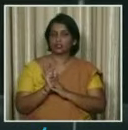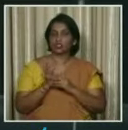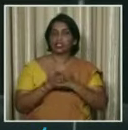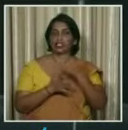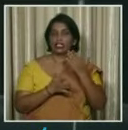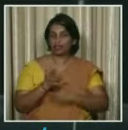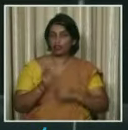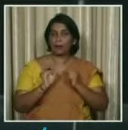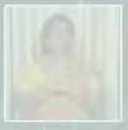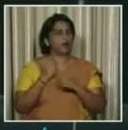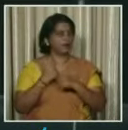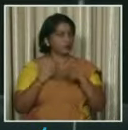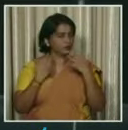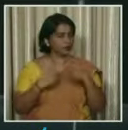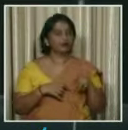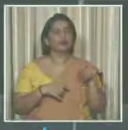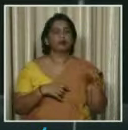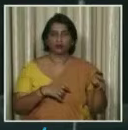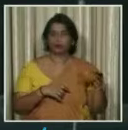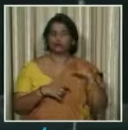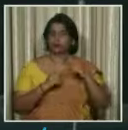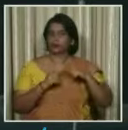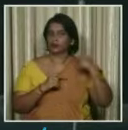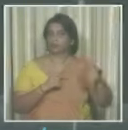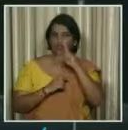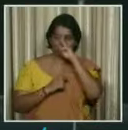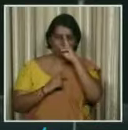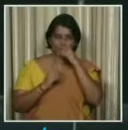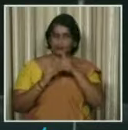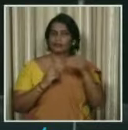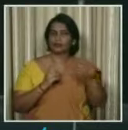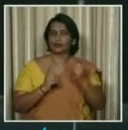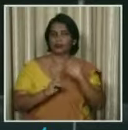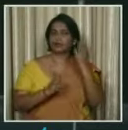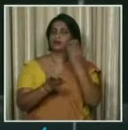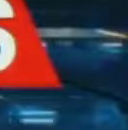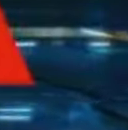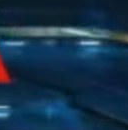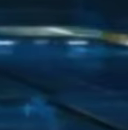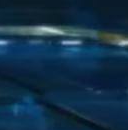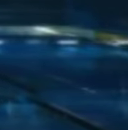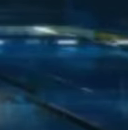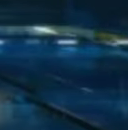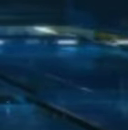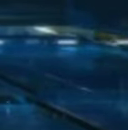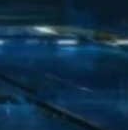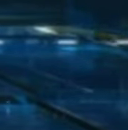එකේ ඩ්‍රාෆ්ටින් කළ අවසානයි. ඒක මම හිතන්නේ ඊළඟ සති කිහිපය තුල සභාගත කරන්න හැකියාව තිබෙනවා.